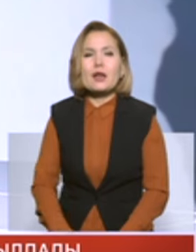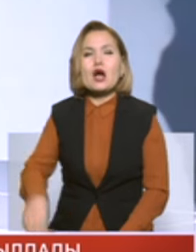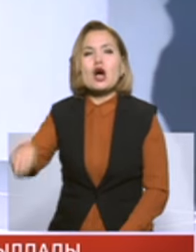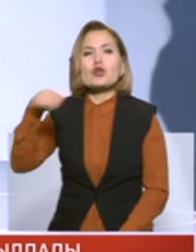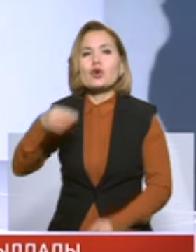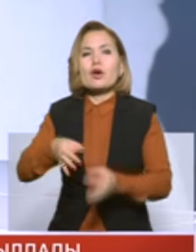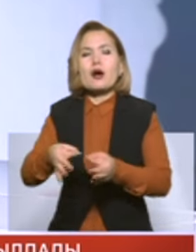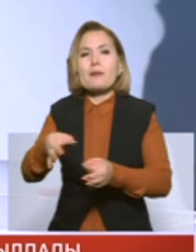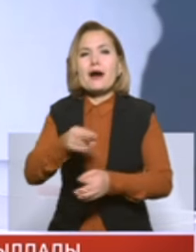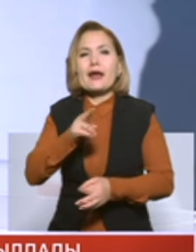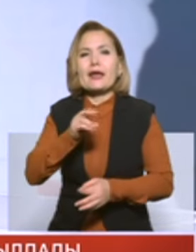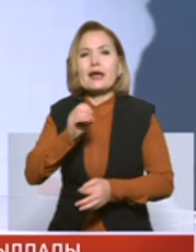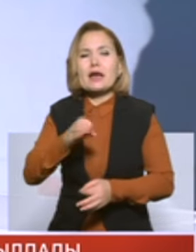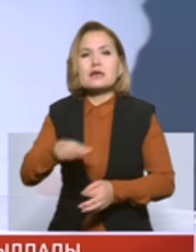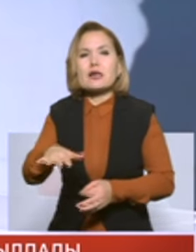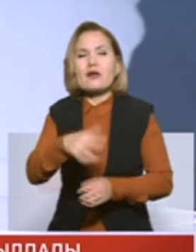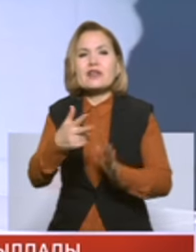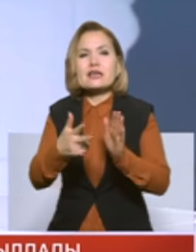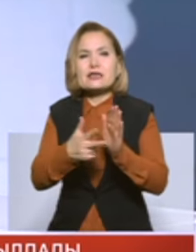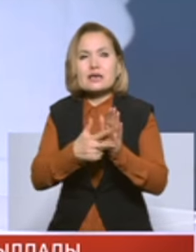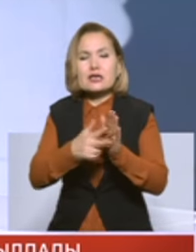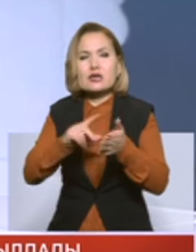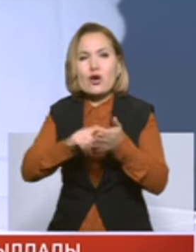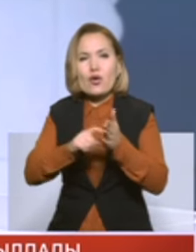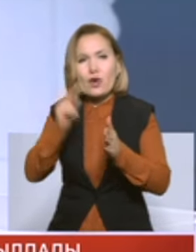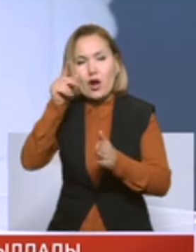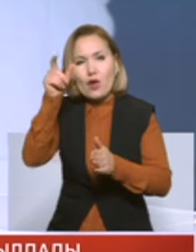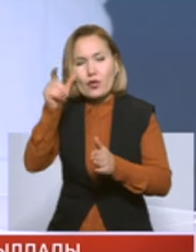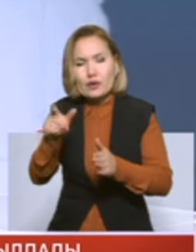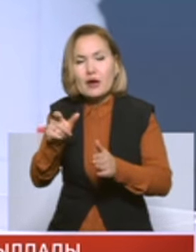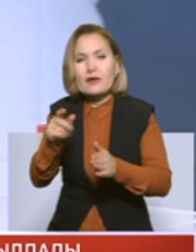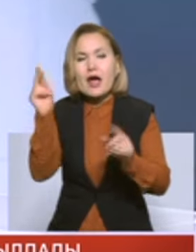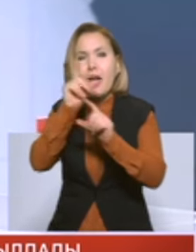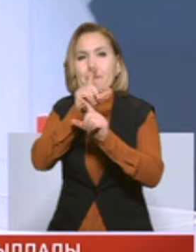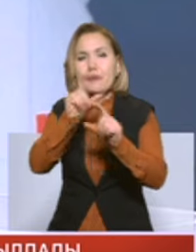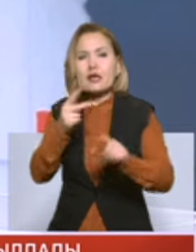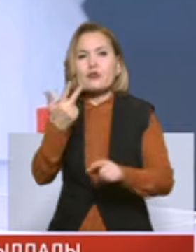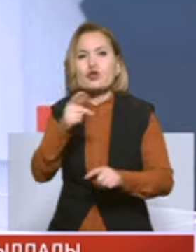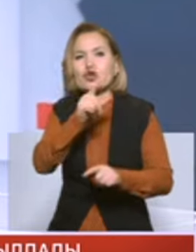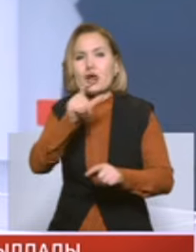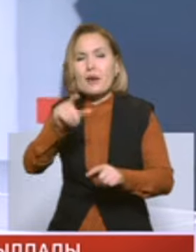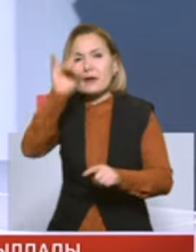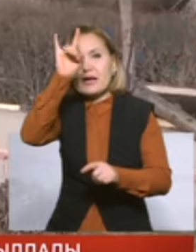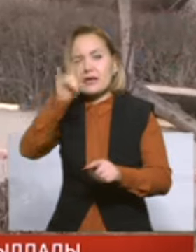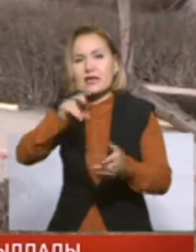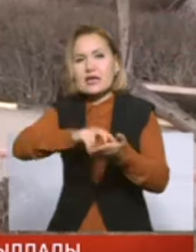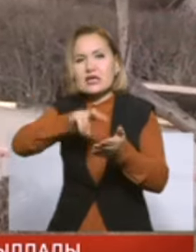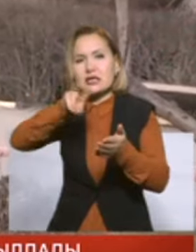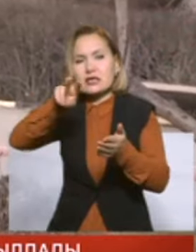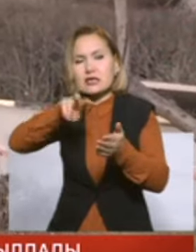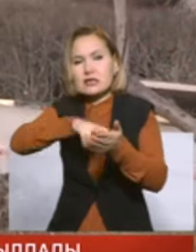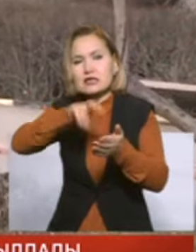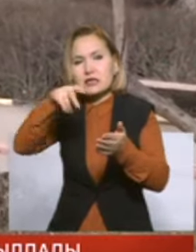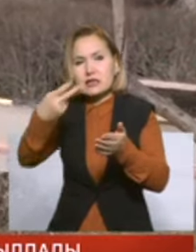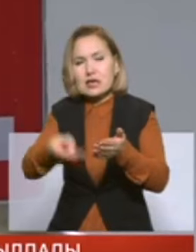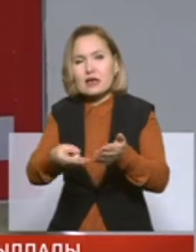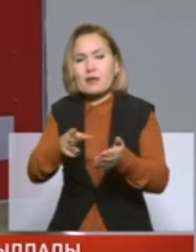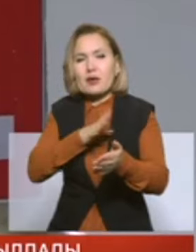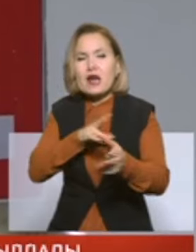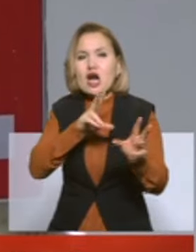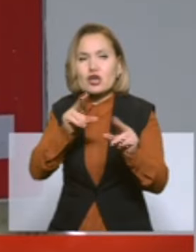Түркістан облысының Келес ауданында 8-ші сыныпта оқитын қыз мектептің 3-ші қабатындағы терезеден секіріп кеткен. Абырой болғанда аман. Дәрігерлер